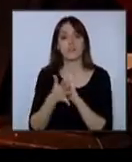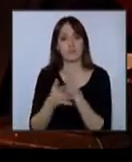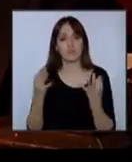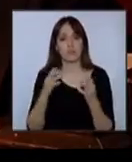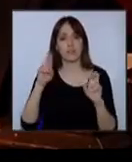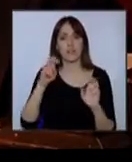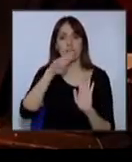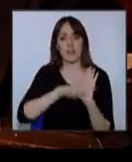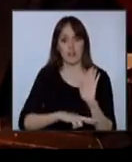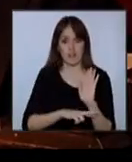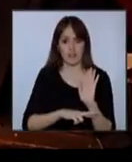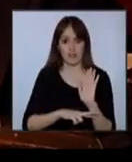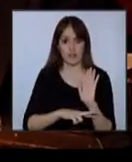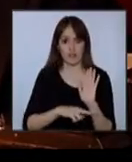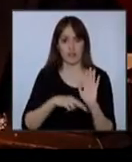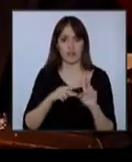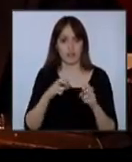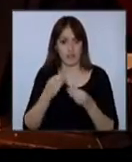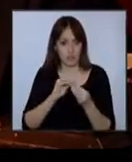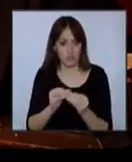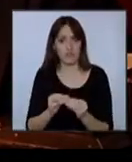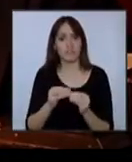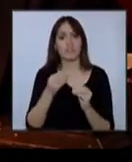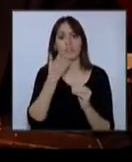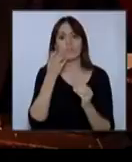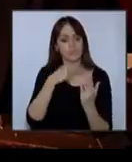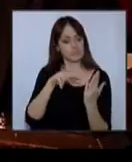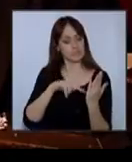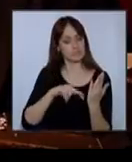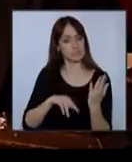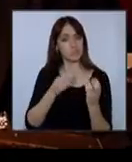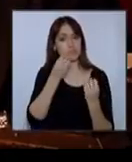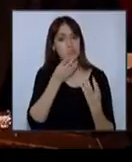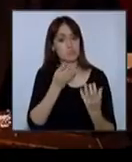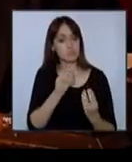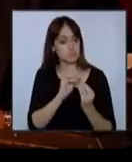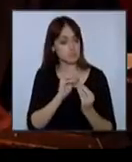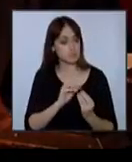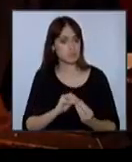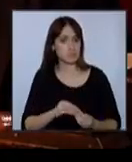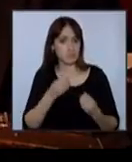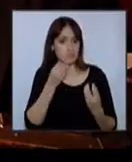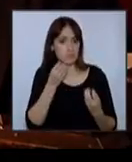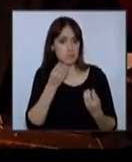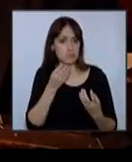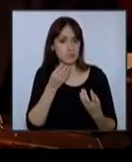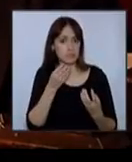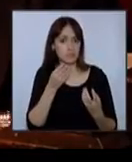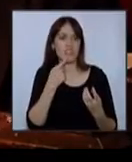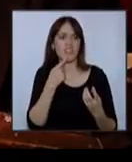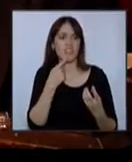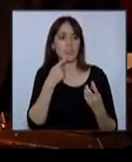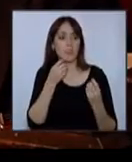reglament dels síndics. Un reglament que un cop ens l'hem llegit no hi veiem cap inconvenient per votar-hi a favor, ja